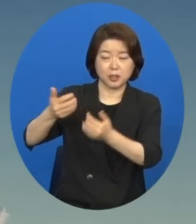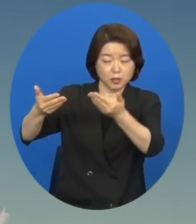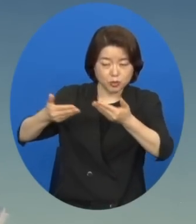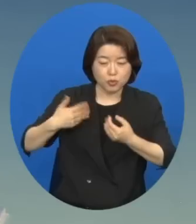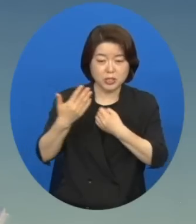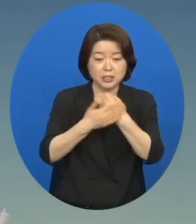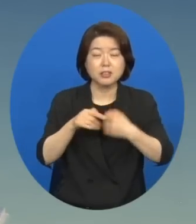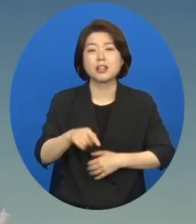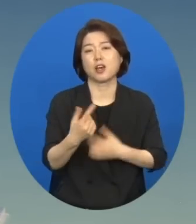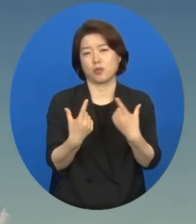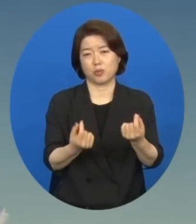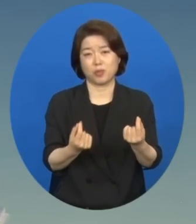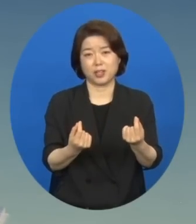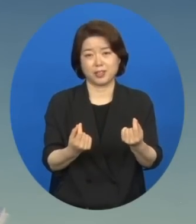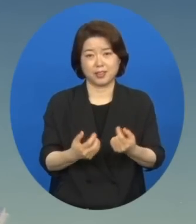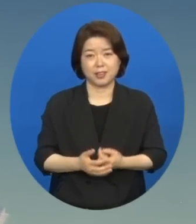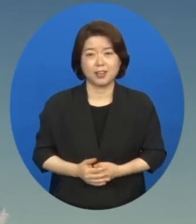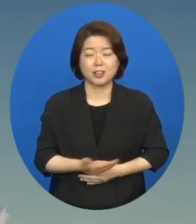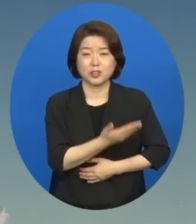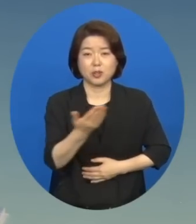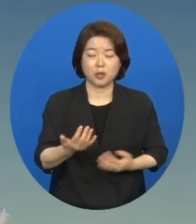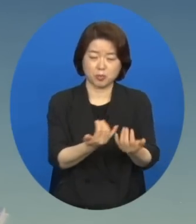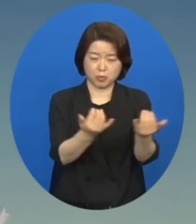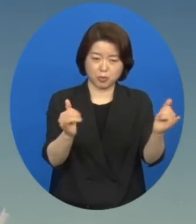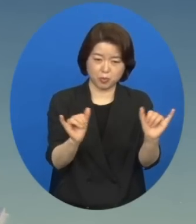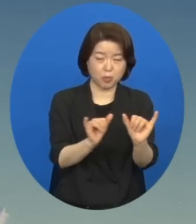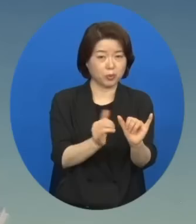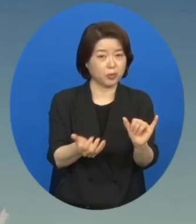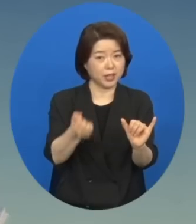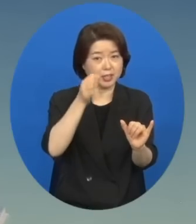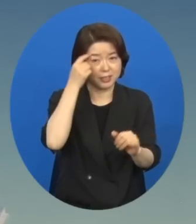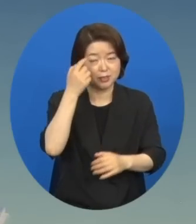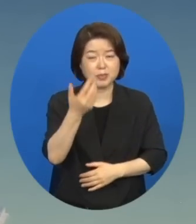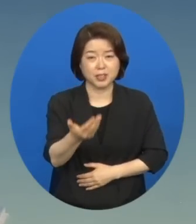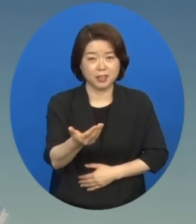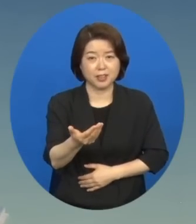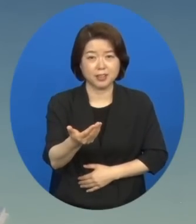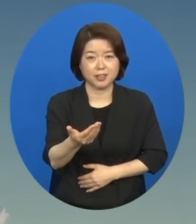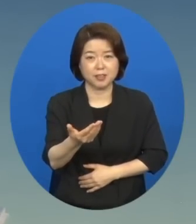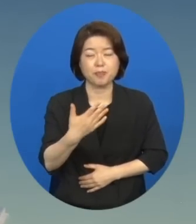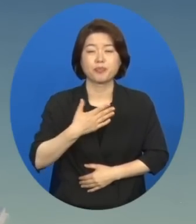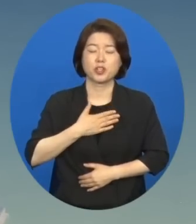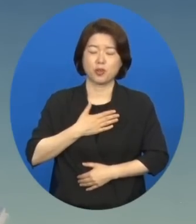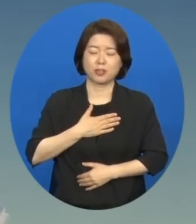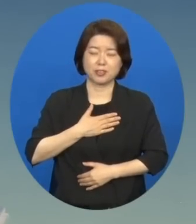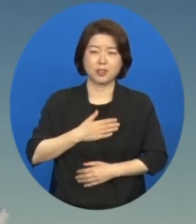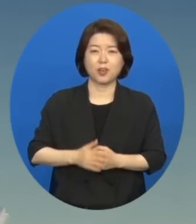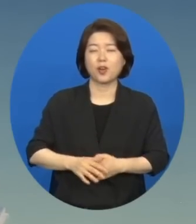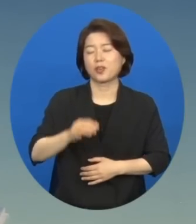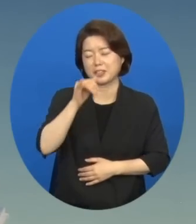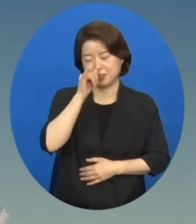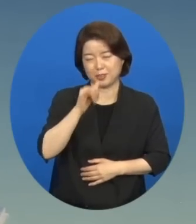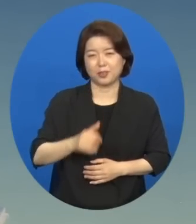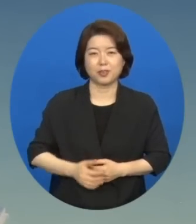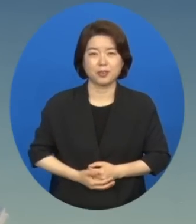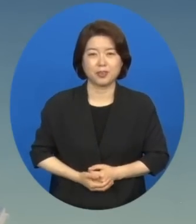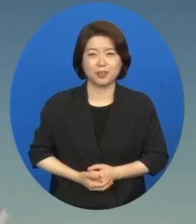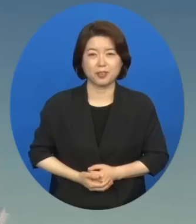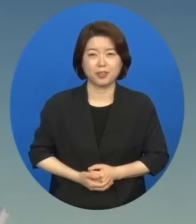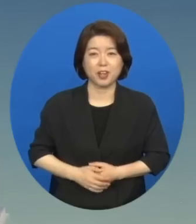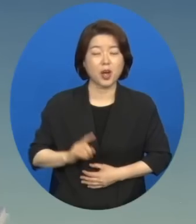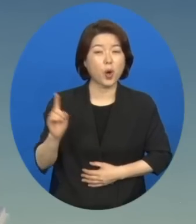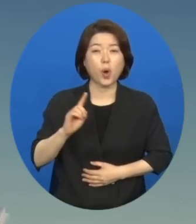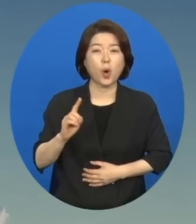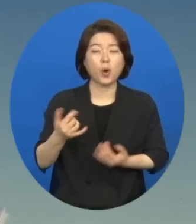은혜예요. 여러분들에게 이런 공동체가 있으십니까? 저는요, 있어요.